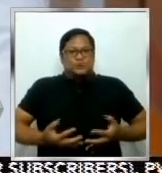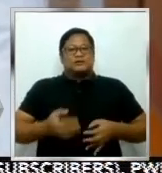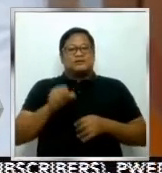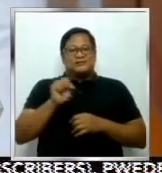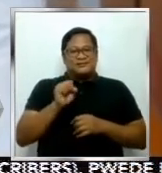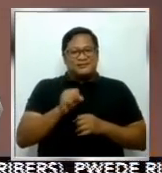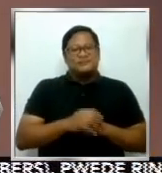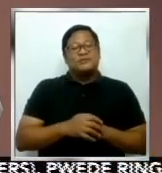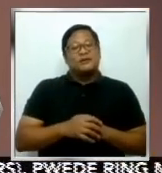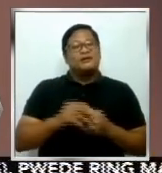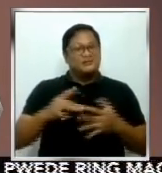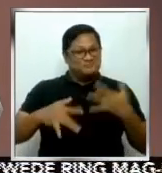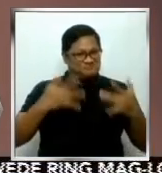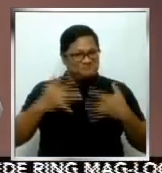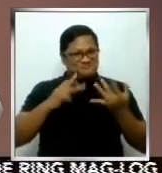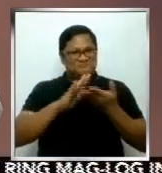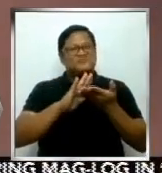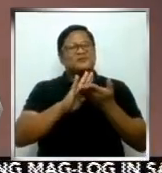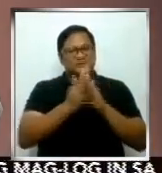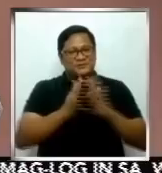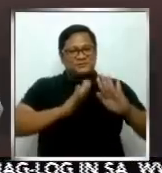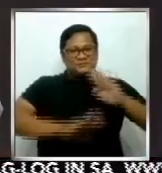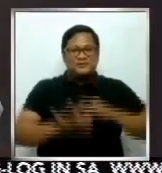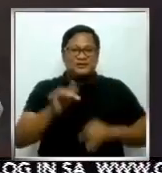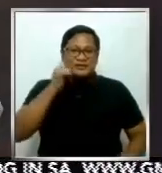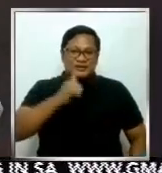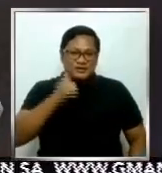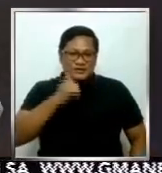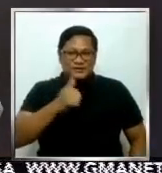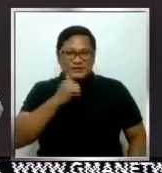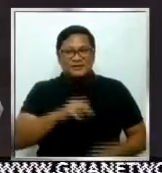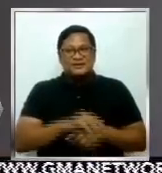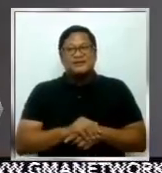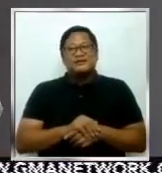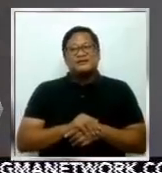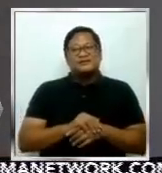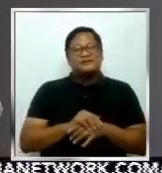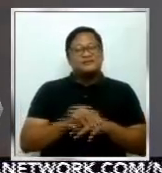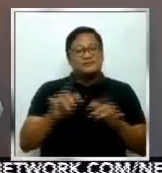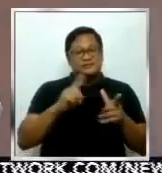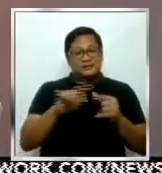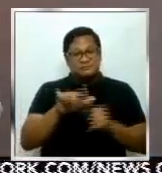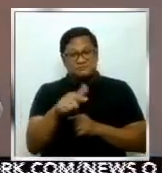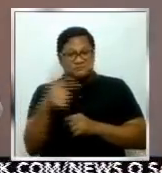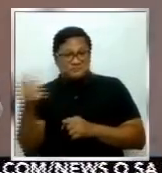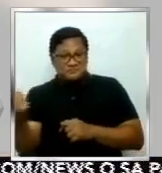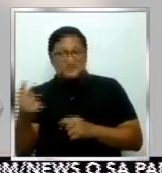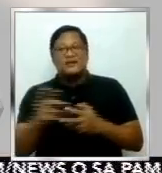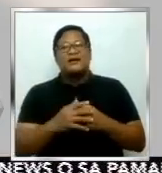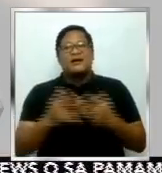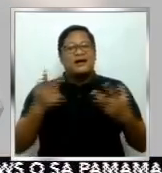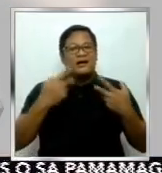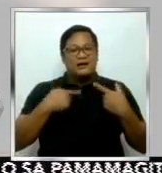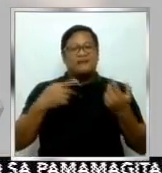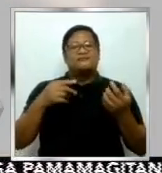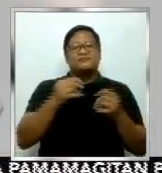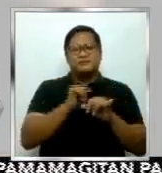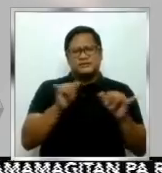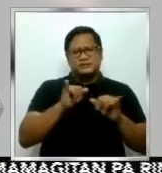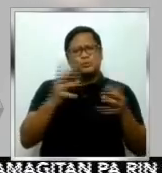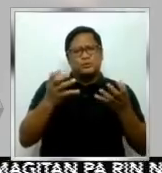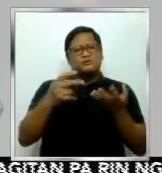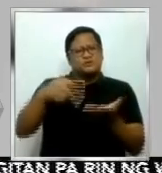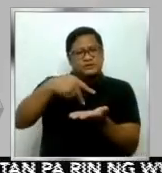magiging baby girl. Parte naman ng everyday routine ni Rojun Cruz at Diane Medina ang pagsasayaw. Ngayong halos 7